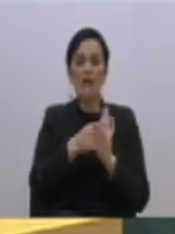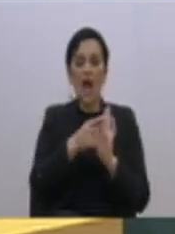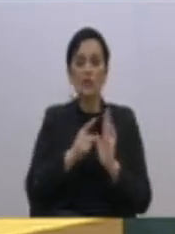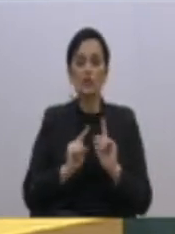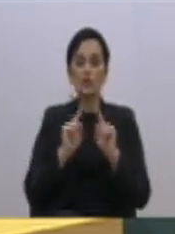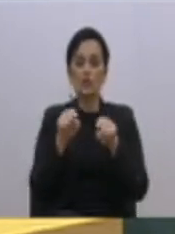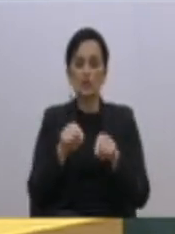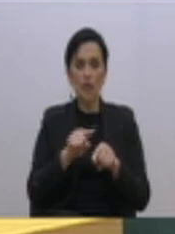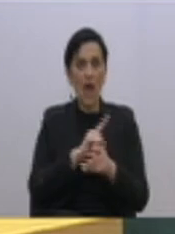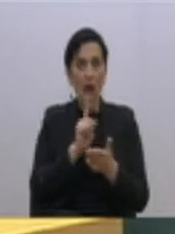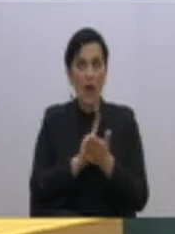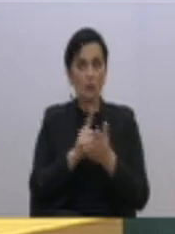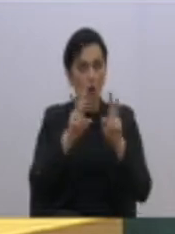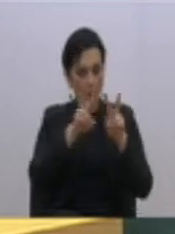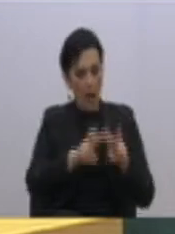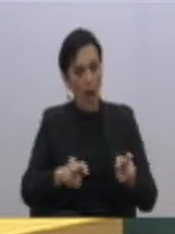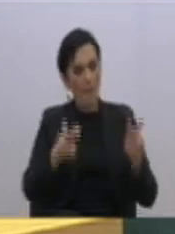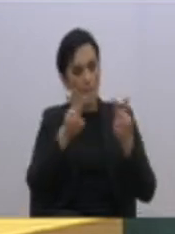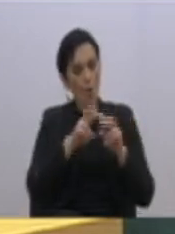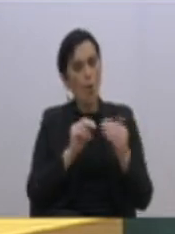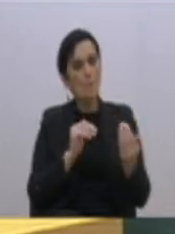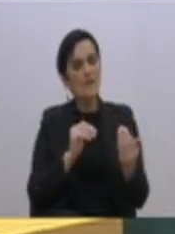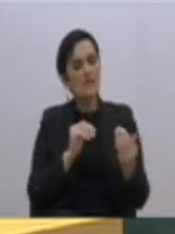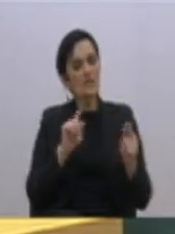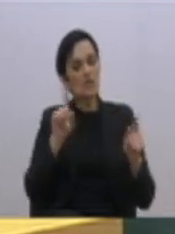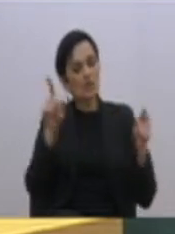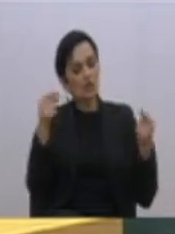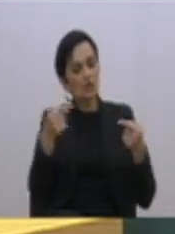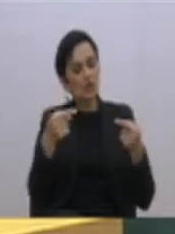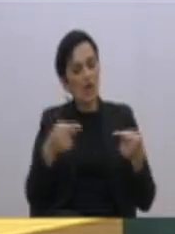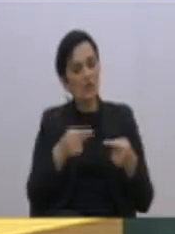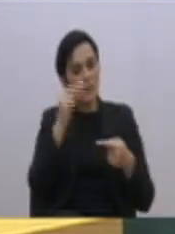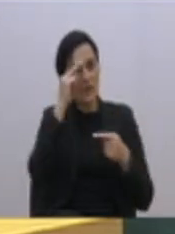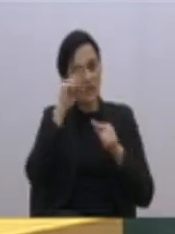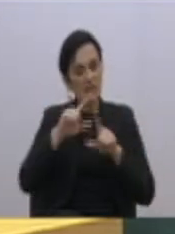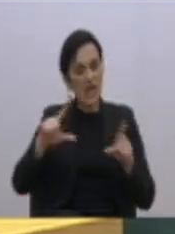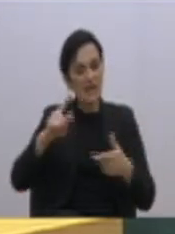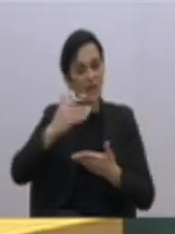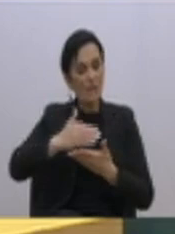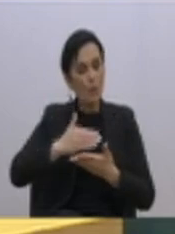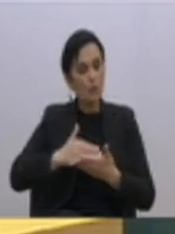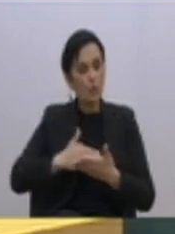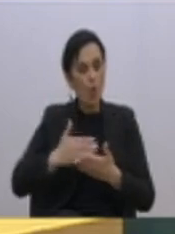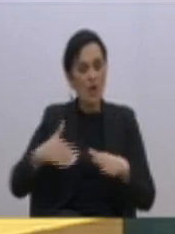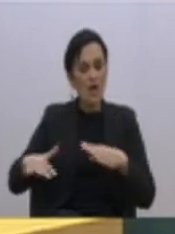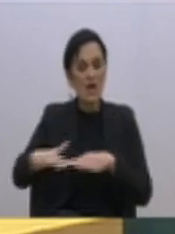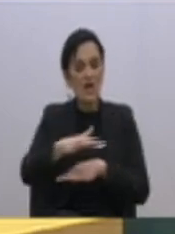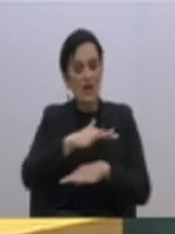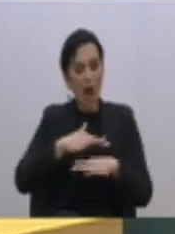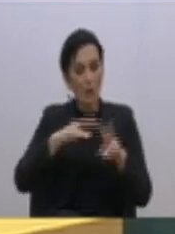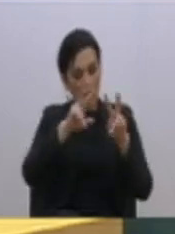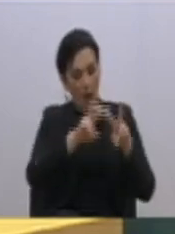მას აუცილებლად ამოწმებს მის შესაბამისობას, მის სასწავლო პროგრამასთან თუ მის გარემოსთან